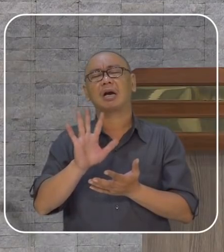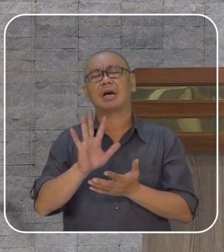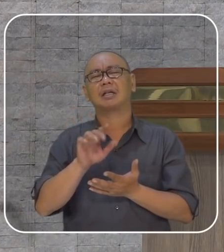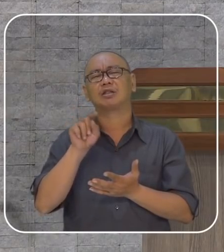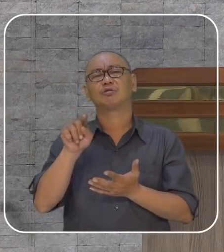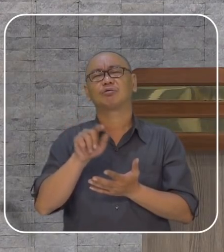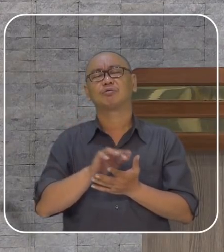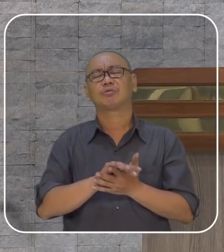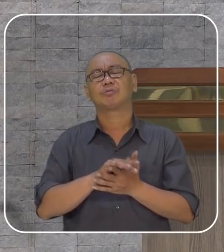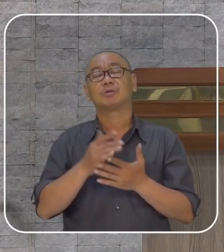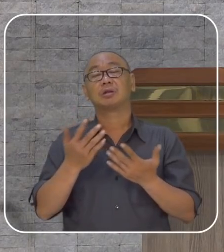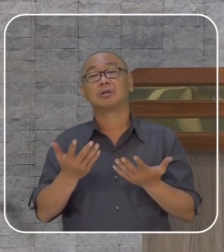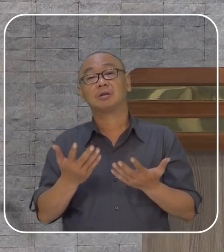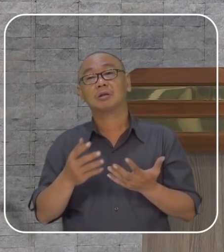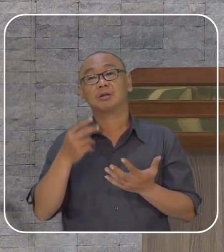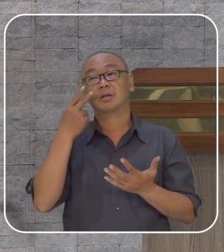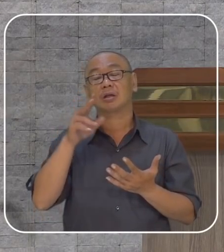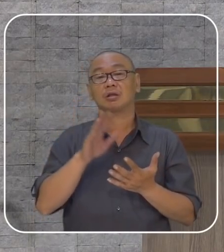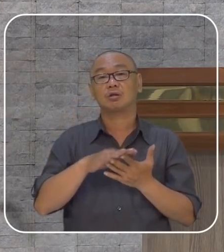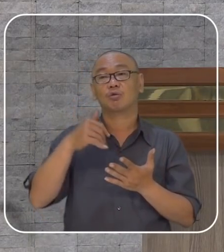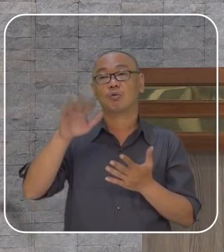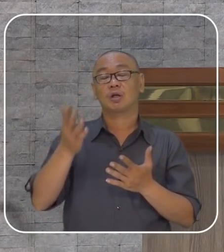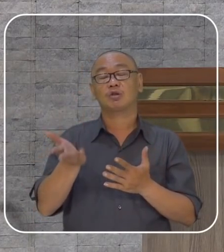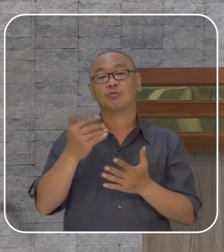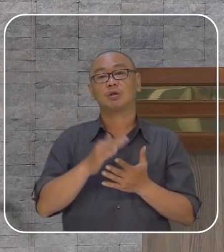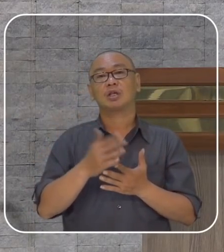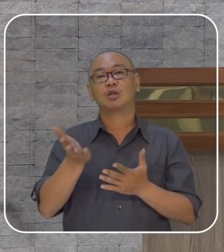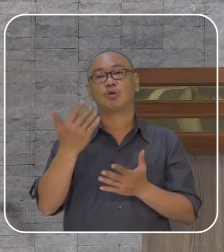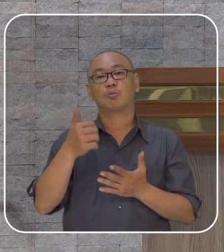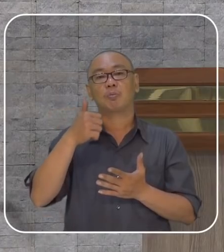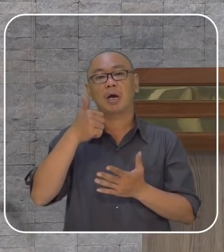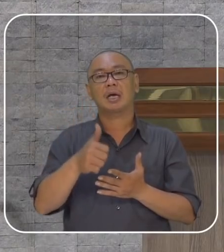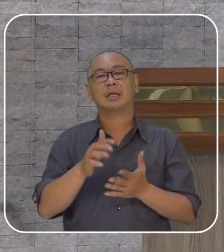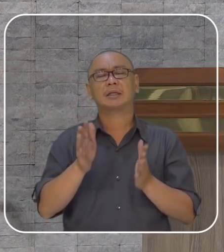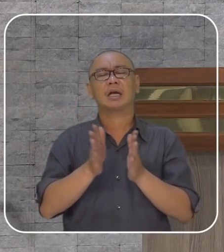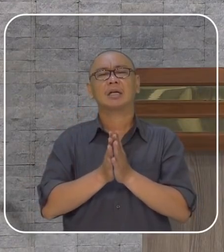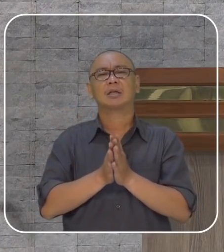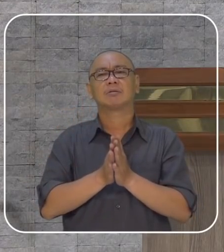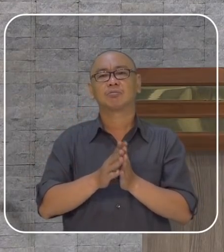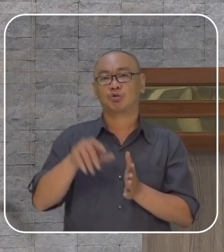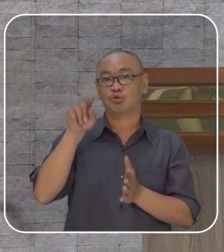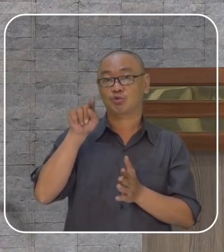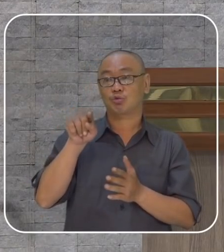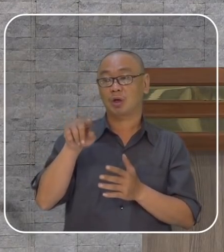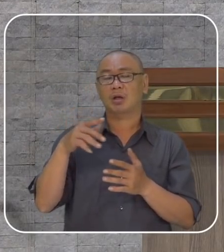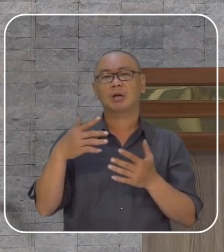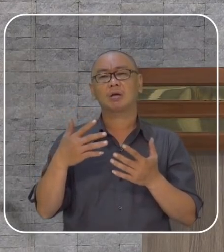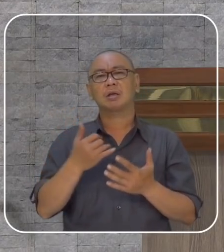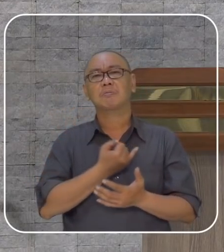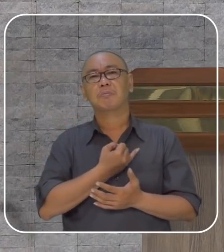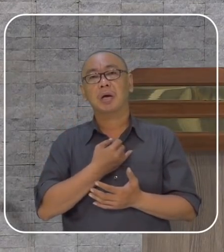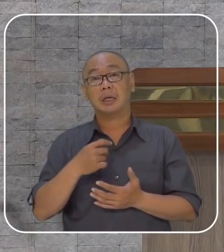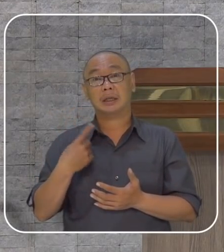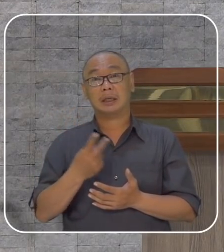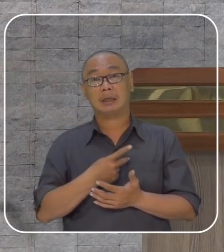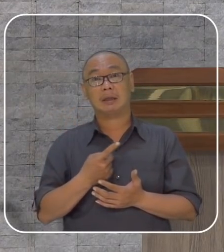Kita juga bagaimana di luar kehidupan ini bisa hidup dengan baik dan menunjukkan akan iman